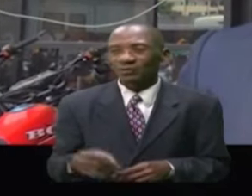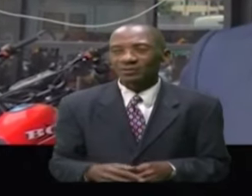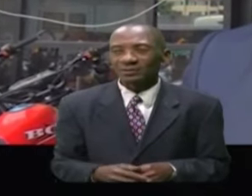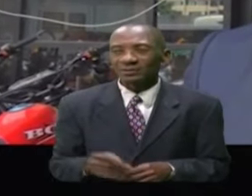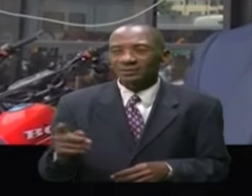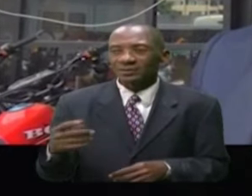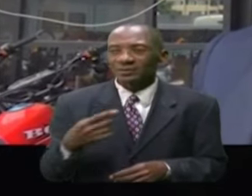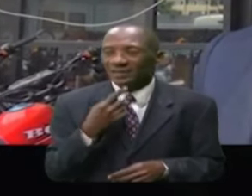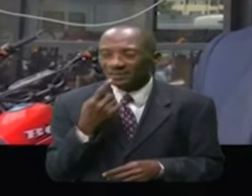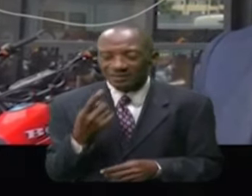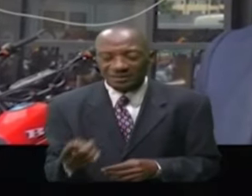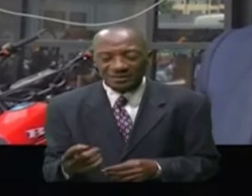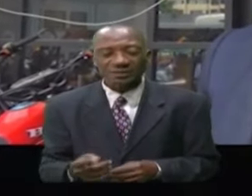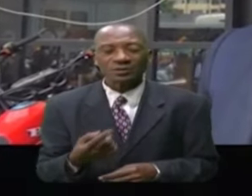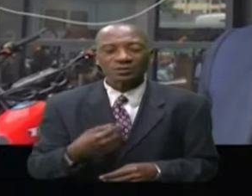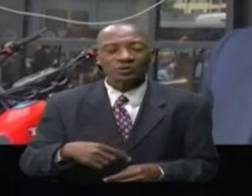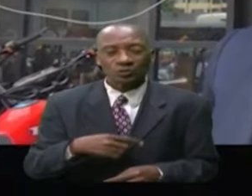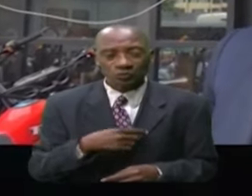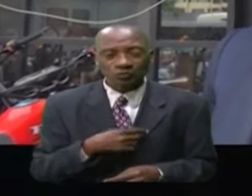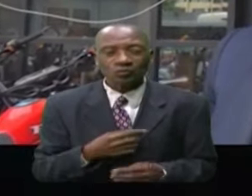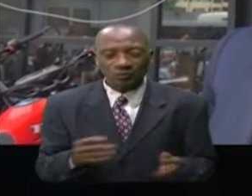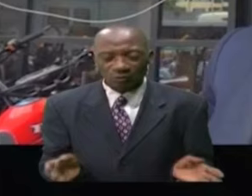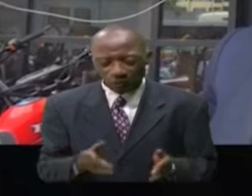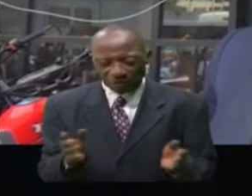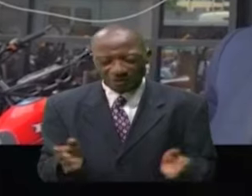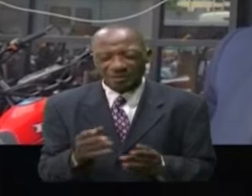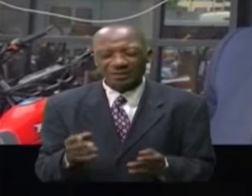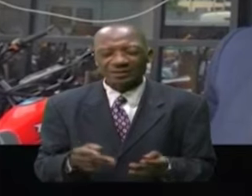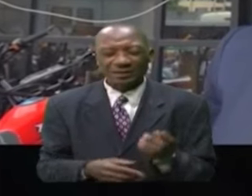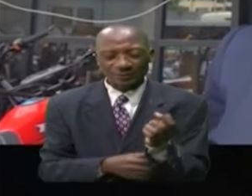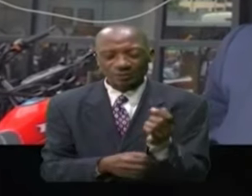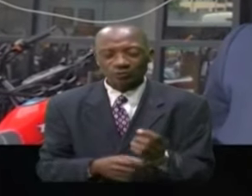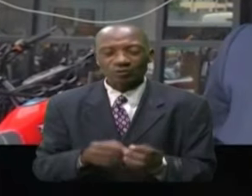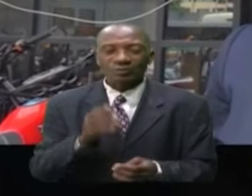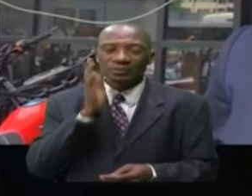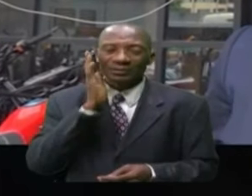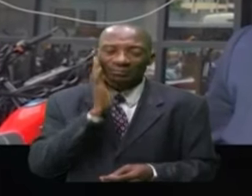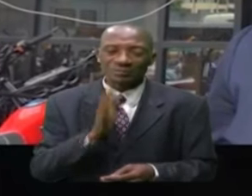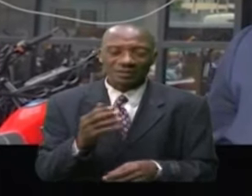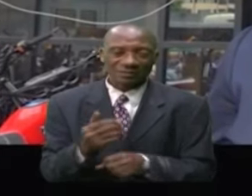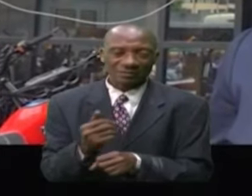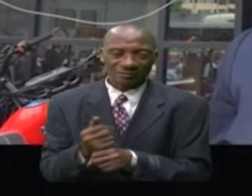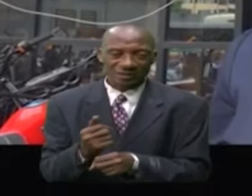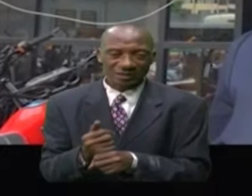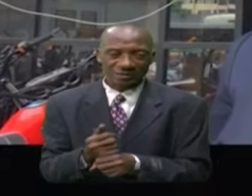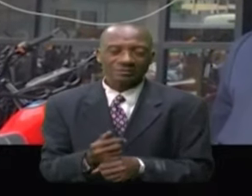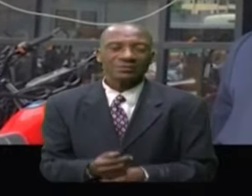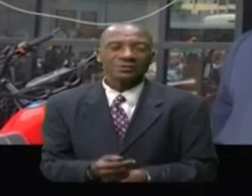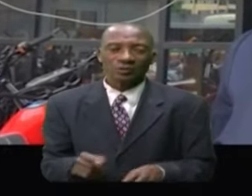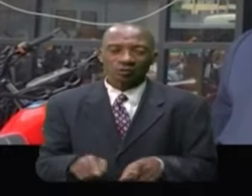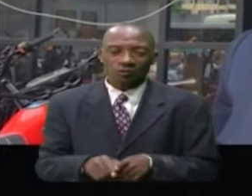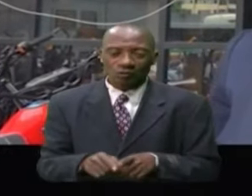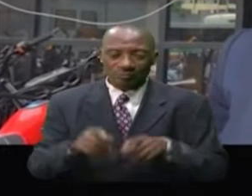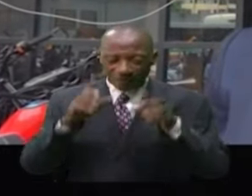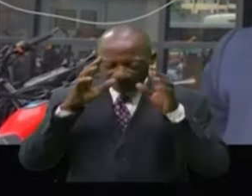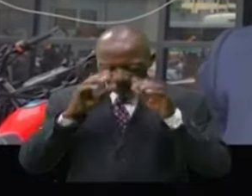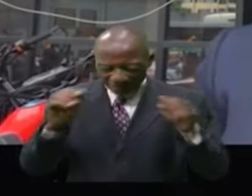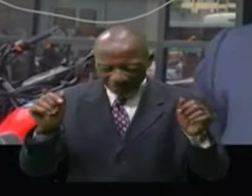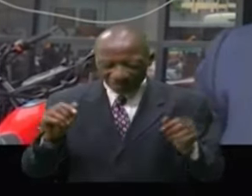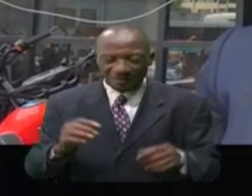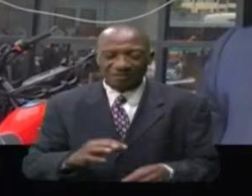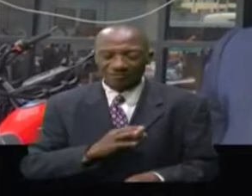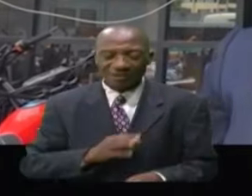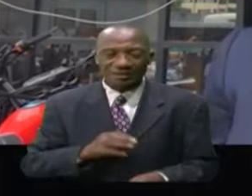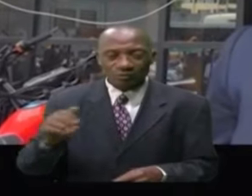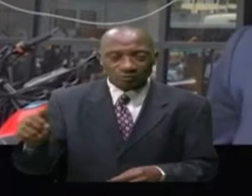pour qu'ils puissent bien travailler pour donner de bons résultats afin que le chef de l'État puisse palper des doigts